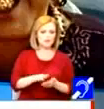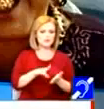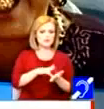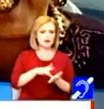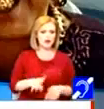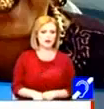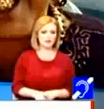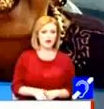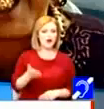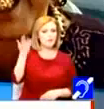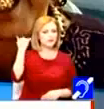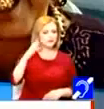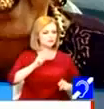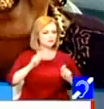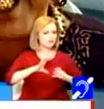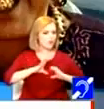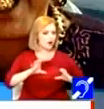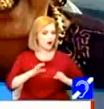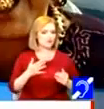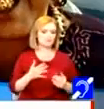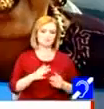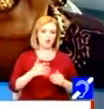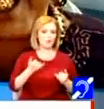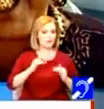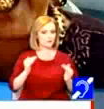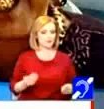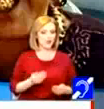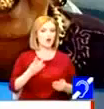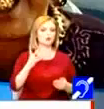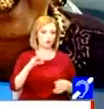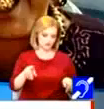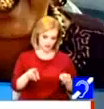precedenți, totuși s-a păstrat tradiția meselor copioase. Gospodinele au gătit